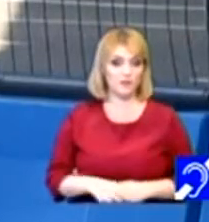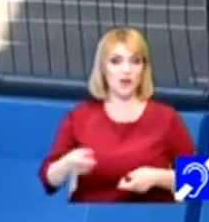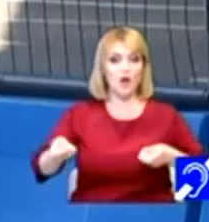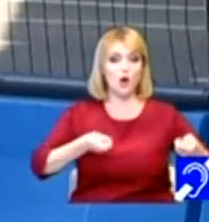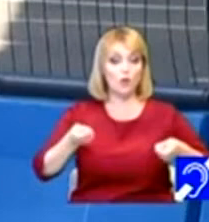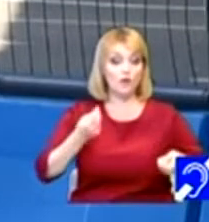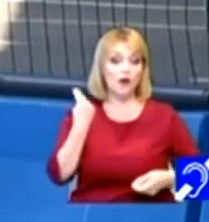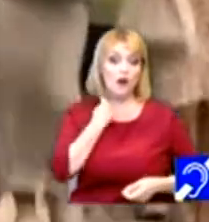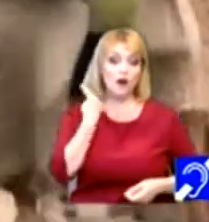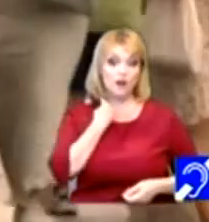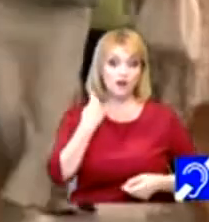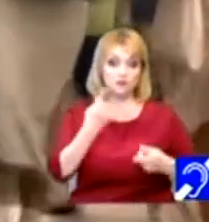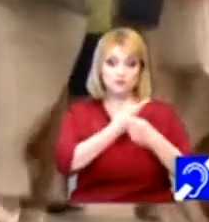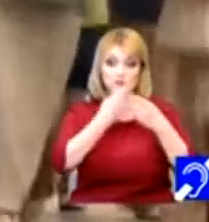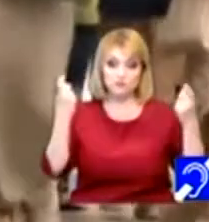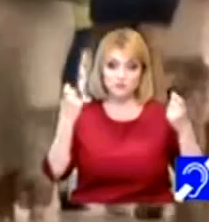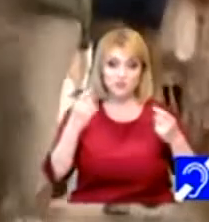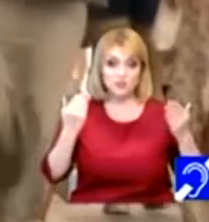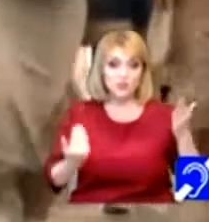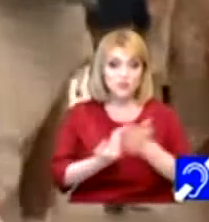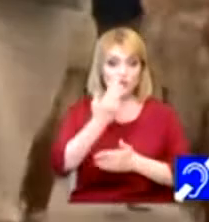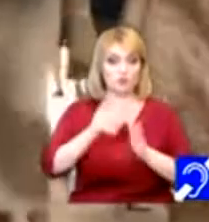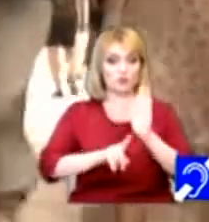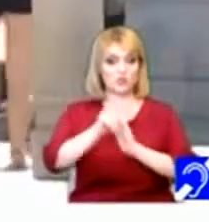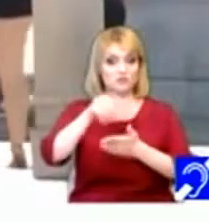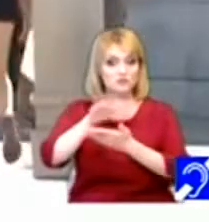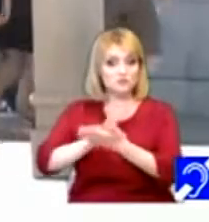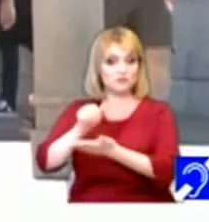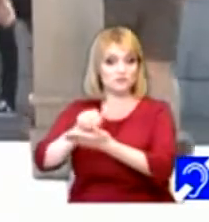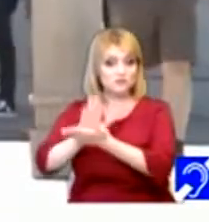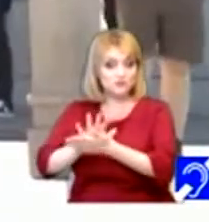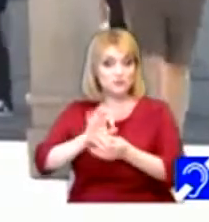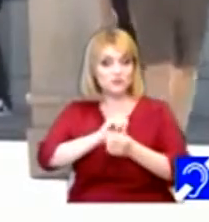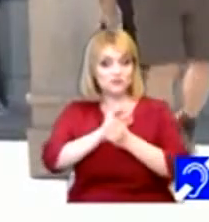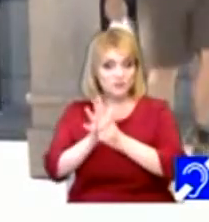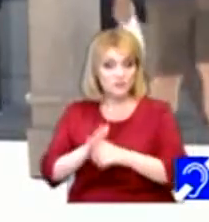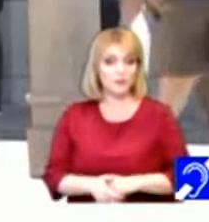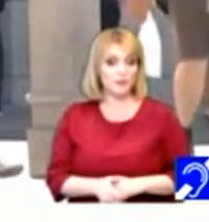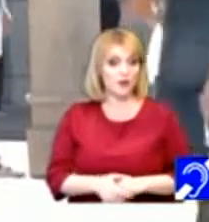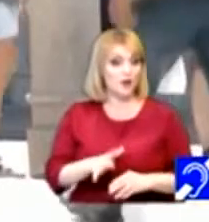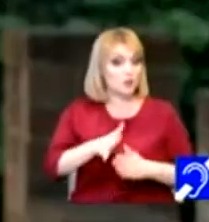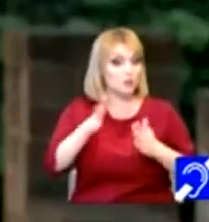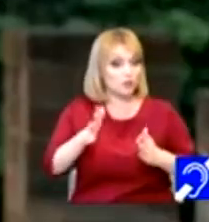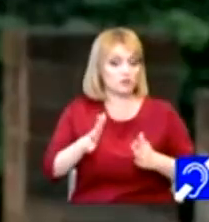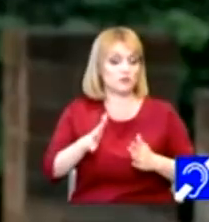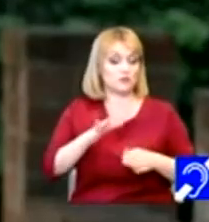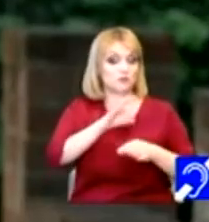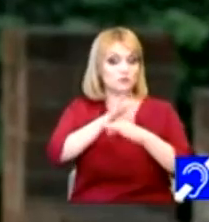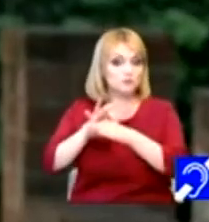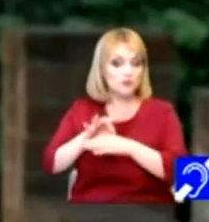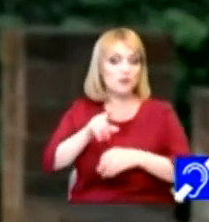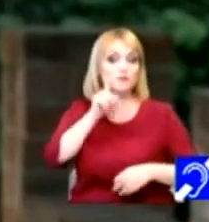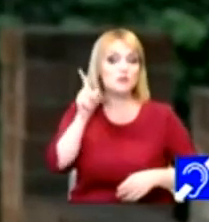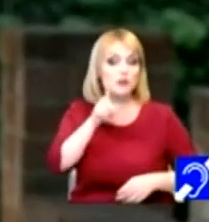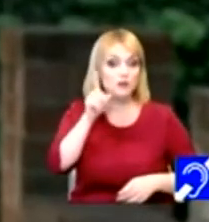Guvernul britanic atrage atenția că al doilea val COVID ar putea fi provocat de tineri pentru că încalcă restricțiile. The cases are predominantly